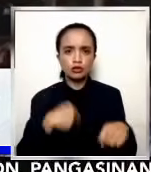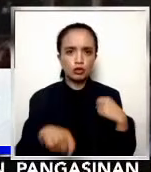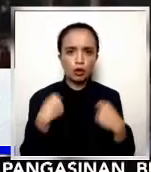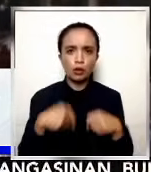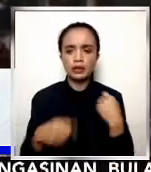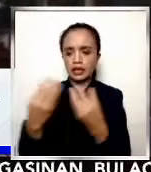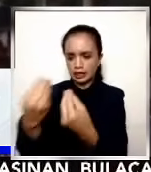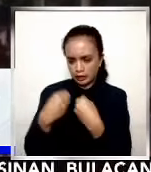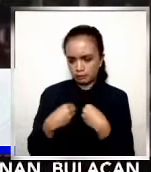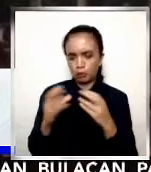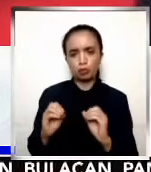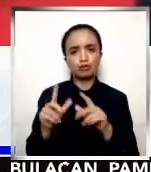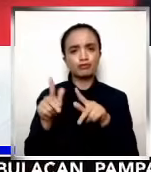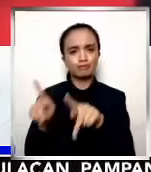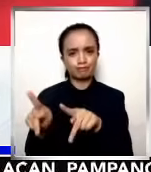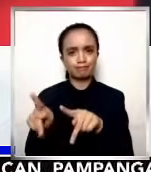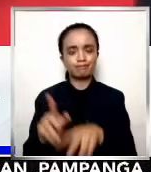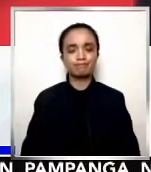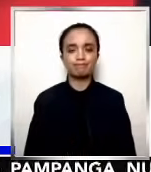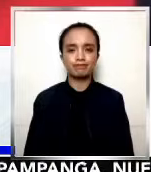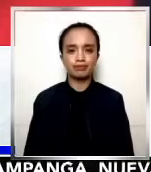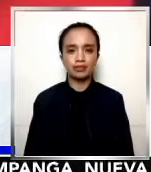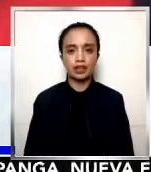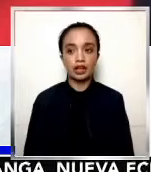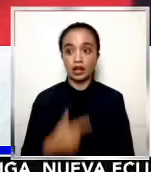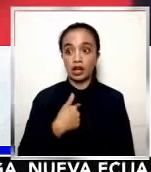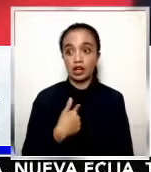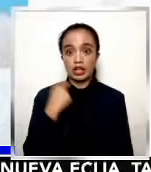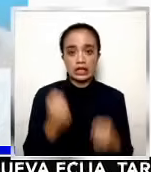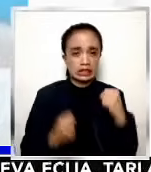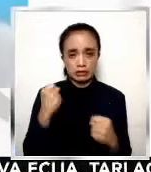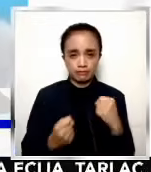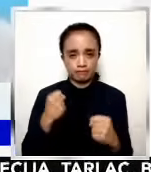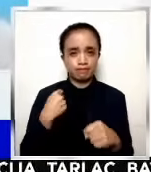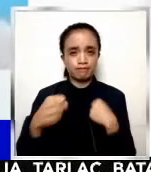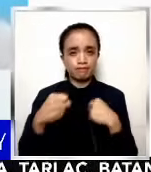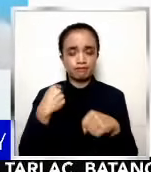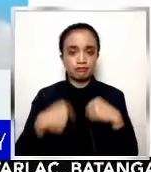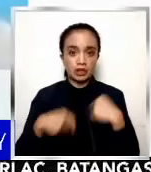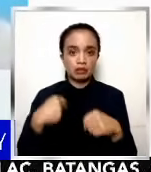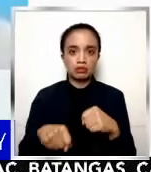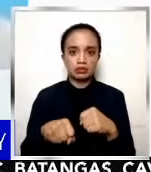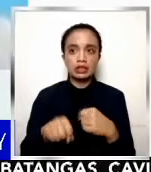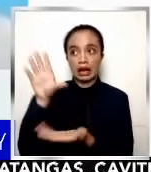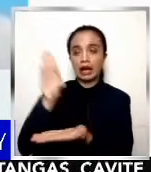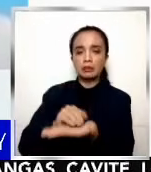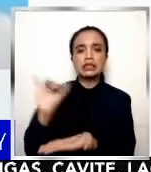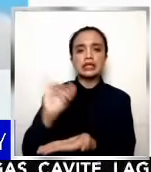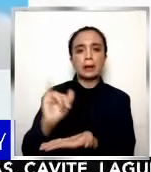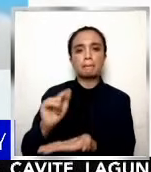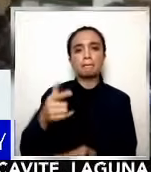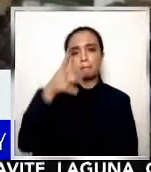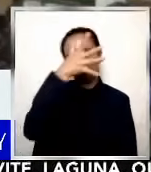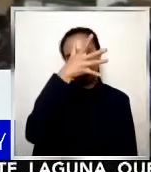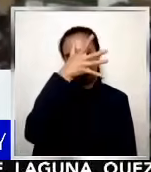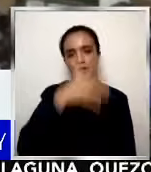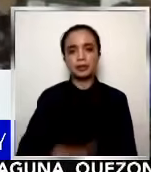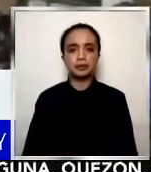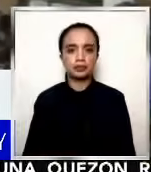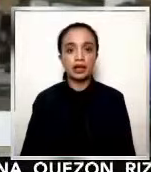Ang pagiging track athlete mo, mana sa daddy? Hindi po talaga track and field. So I tried